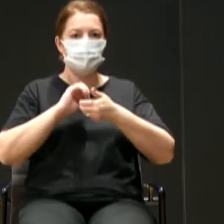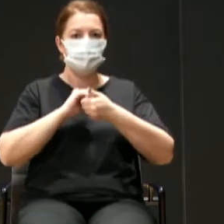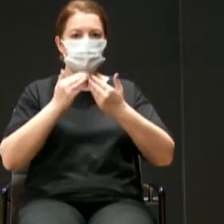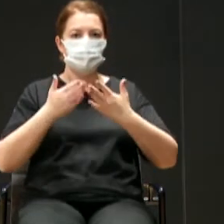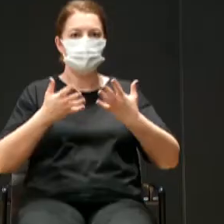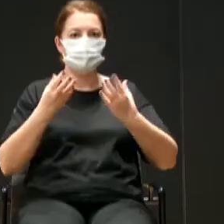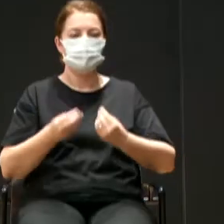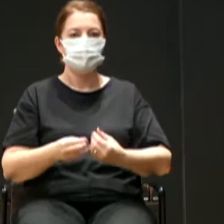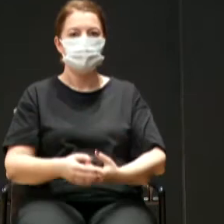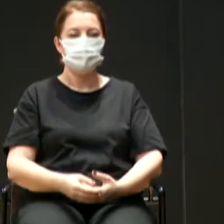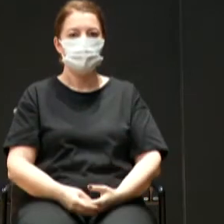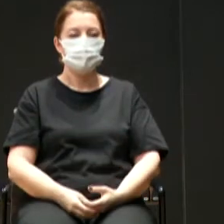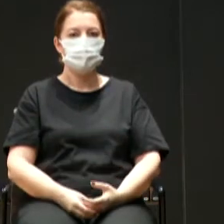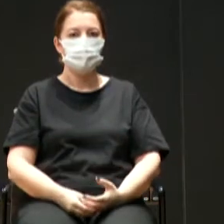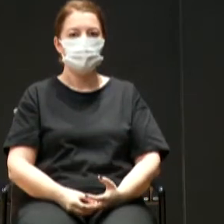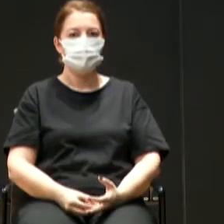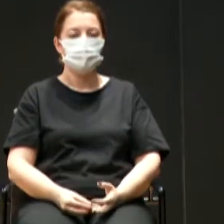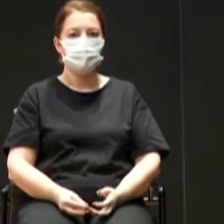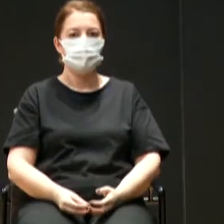etmeyenler oy birliğiyle kabul edilmiştir.